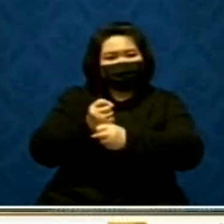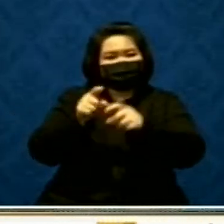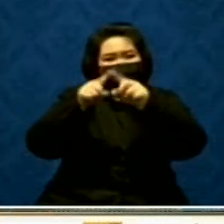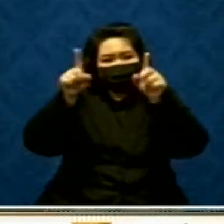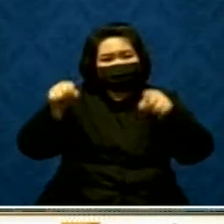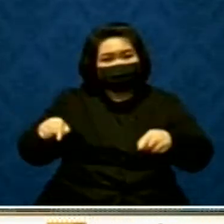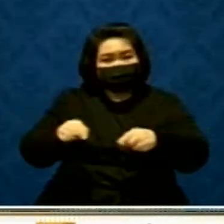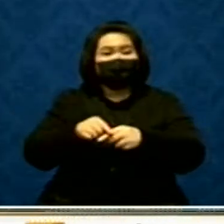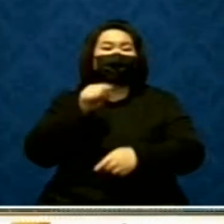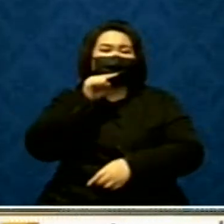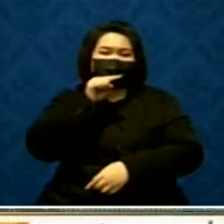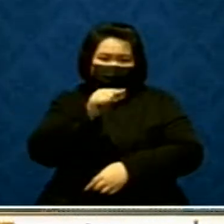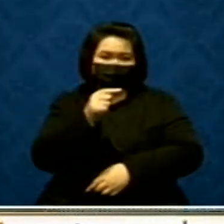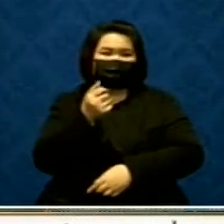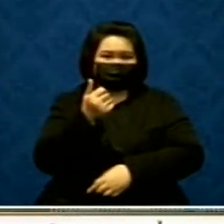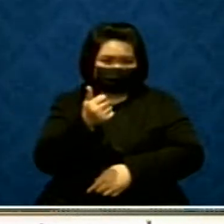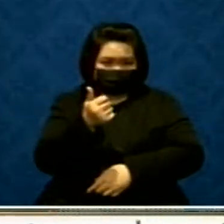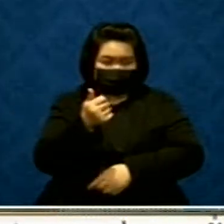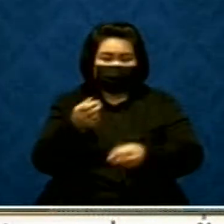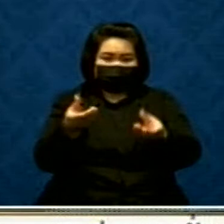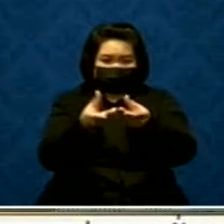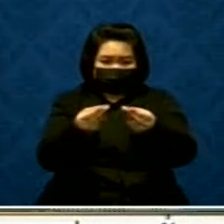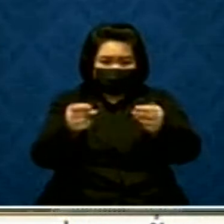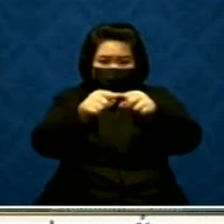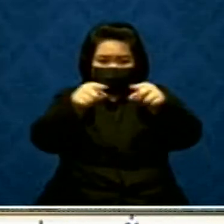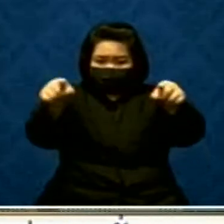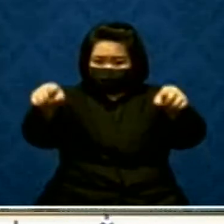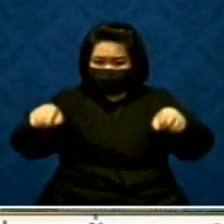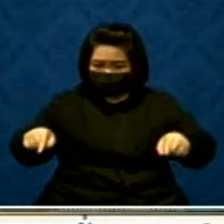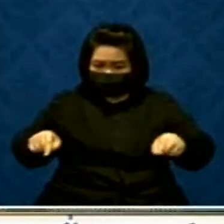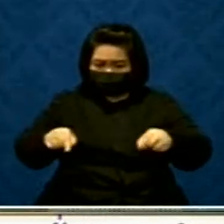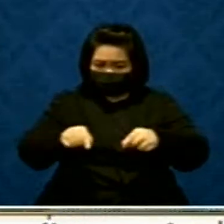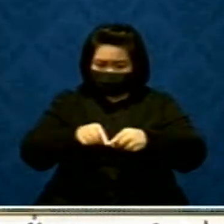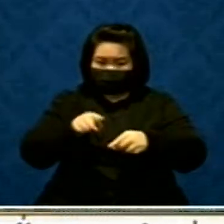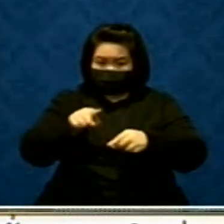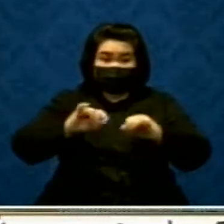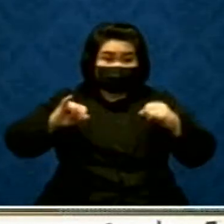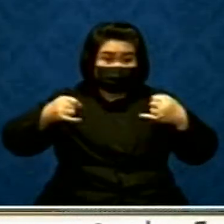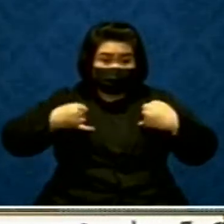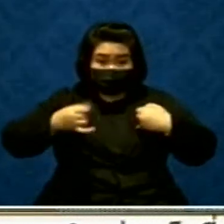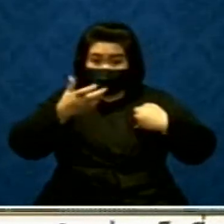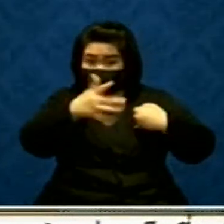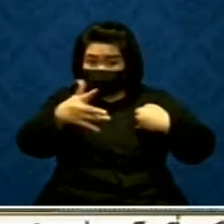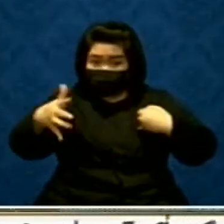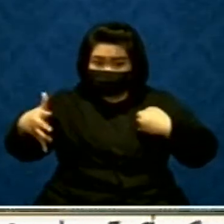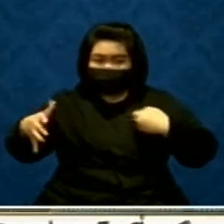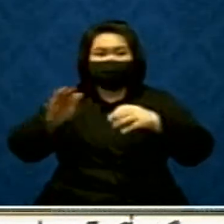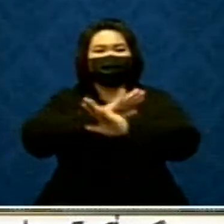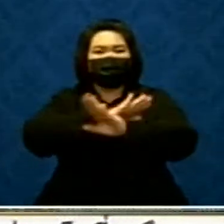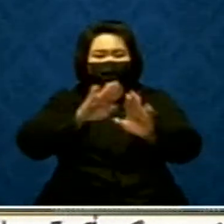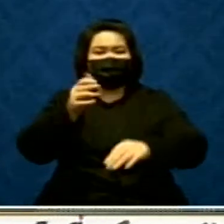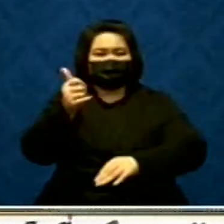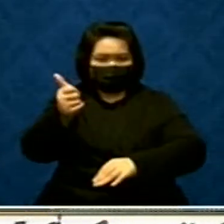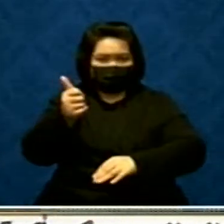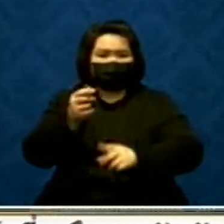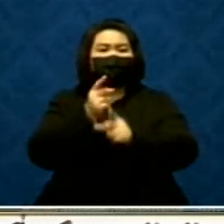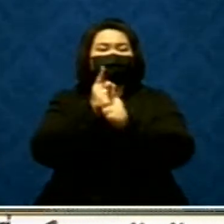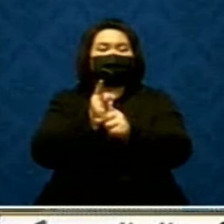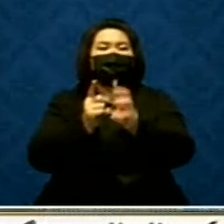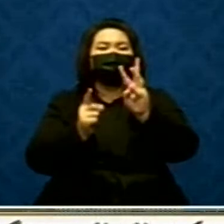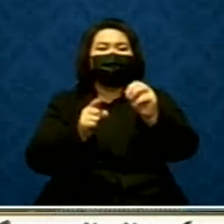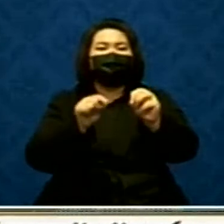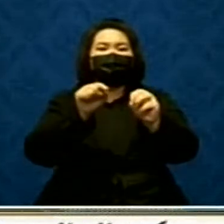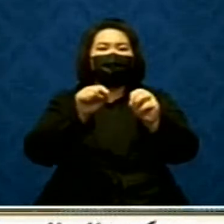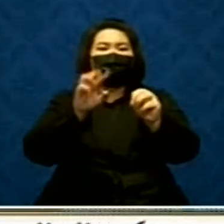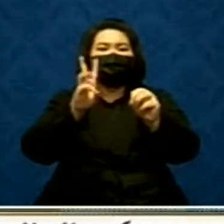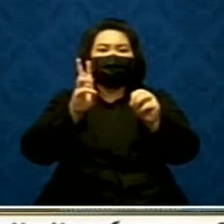ให้เพิกถอนที่ดินทั้งแปลงตามประมวลกฎหมายที่ดินมาตรา61ได้นะครับแล้วก็จะ